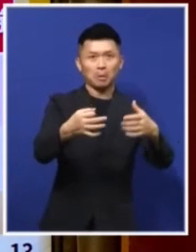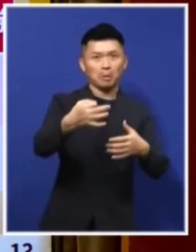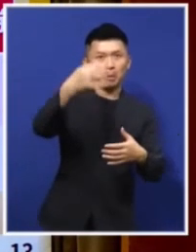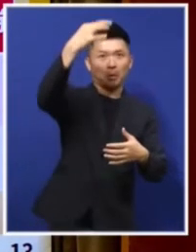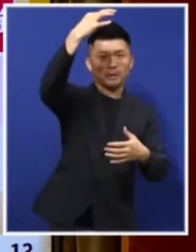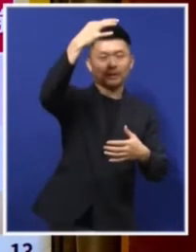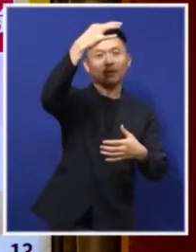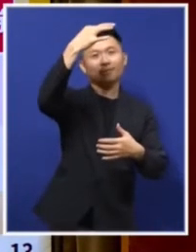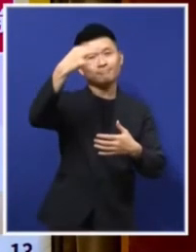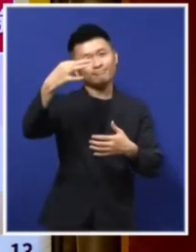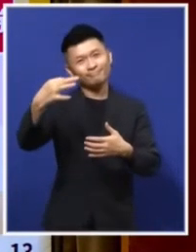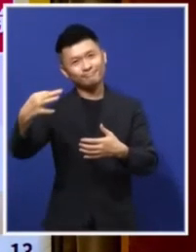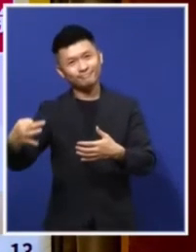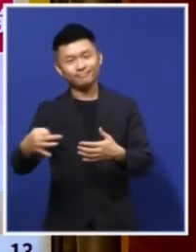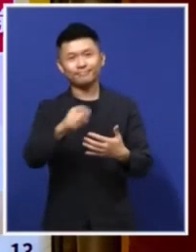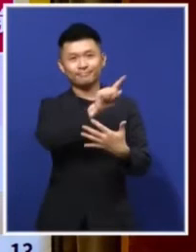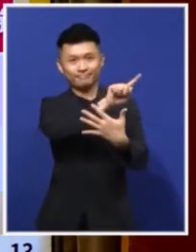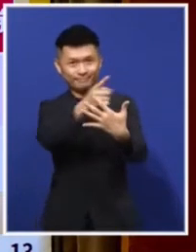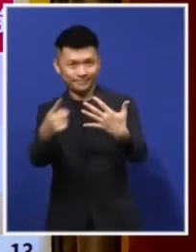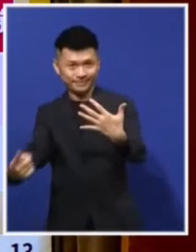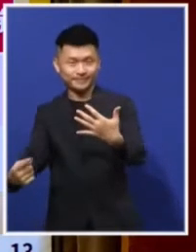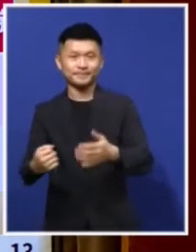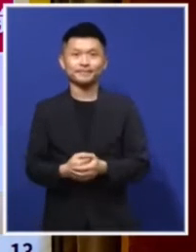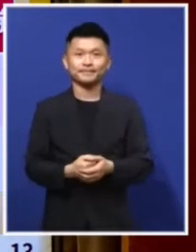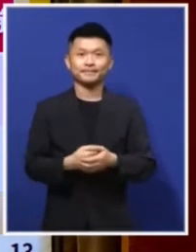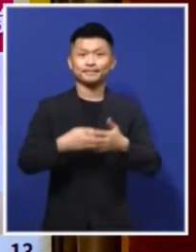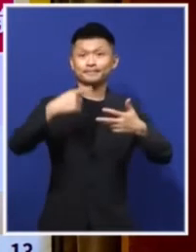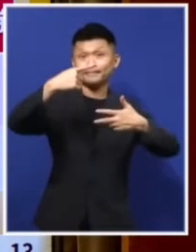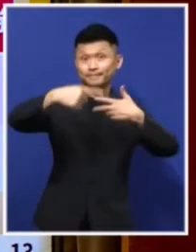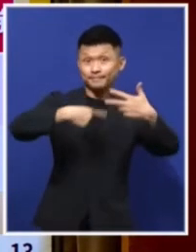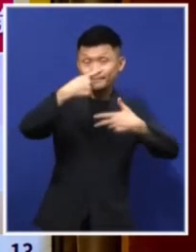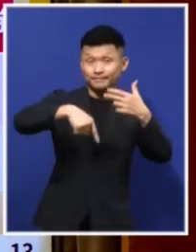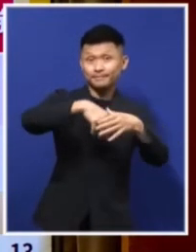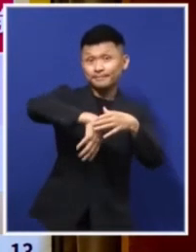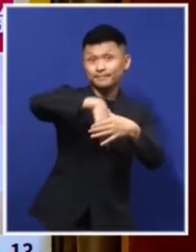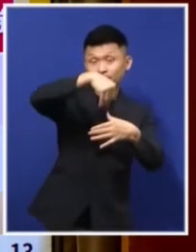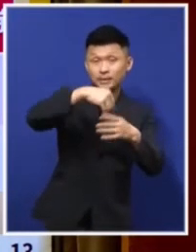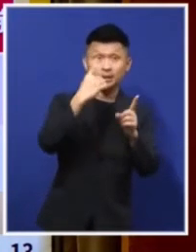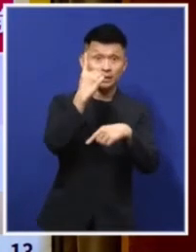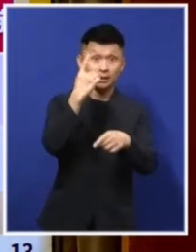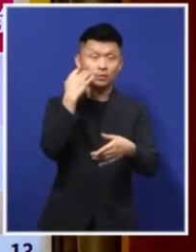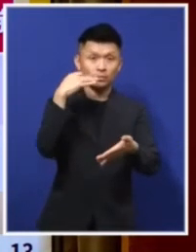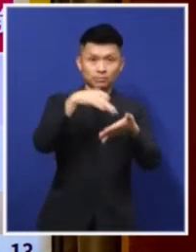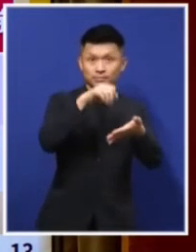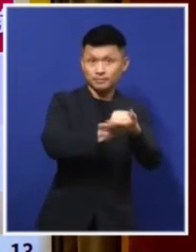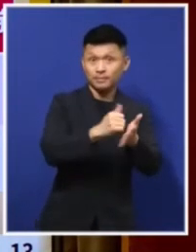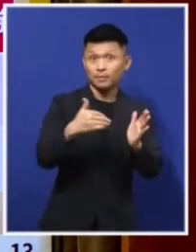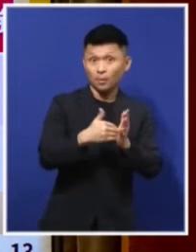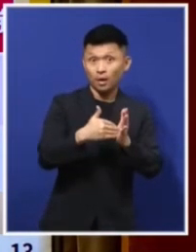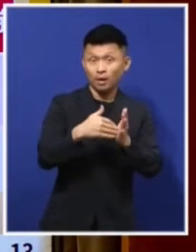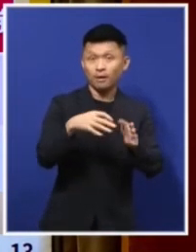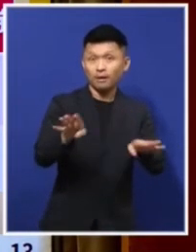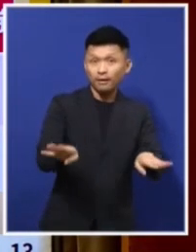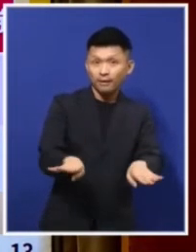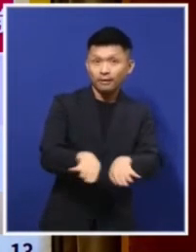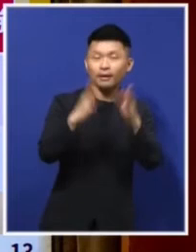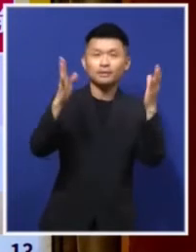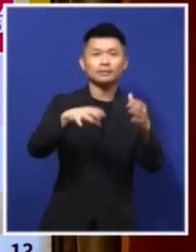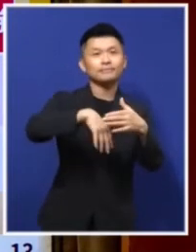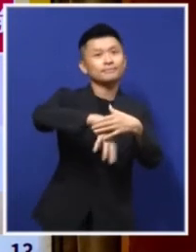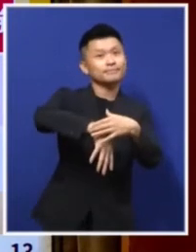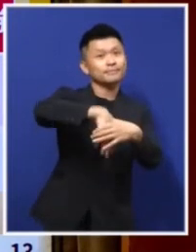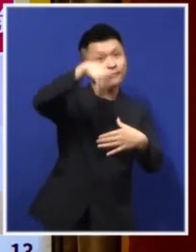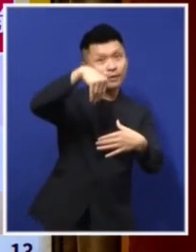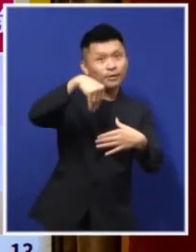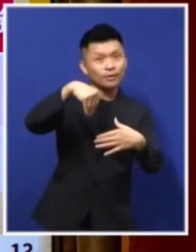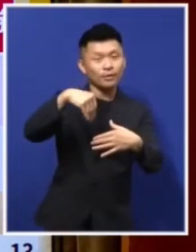额小的部位。那每周的这个抽签，每一个人只要登记之后，从登记开始之后的抽签都可